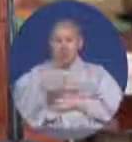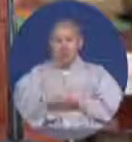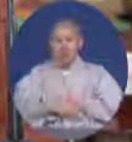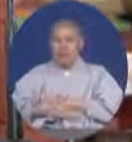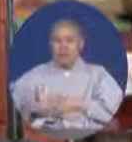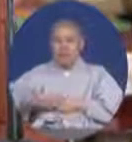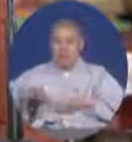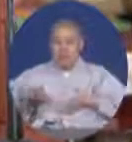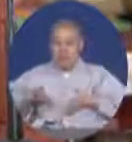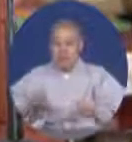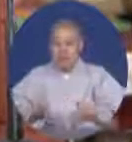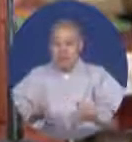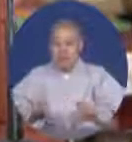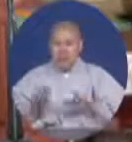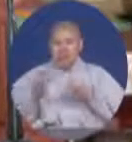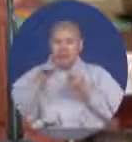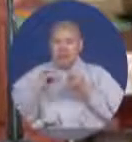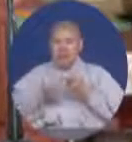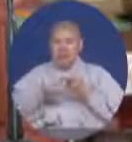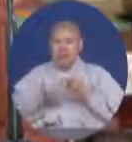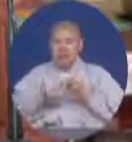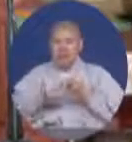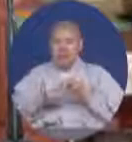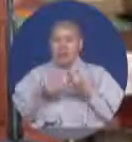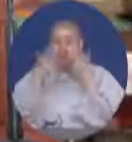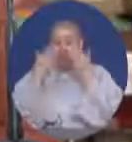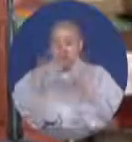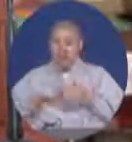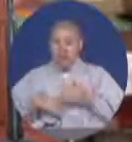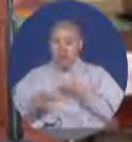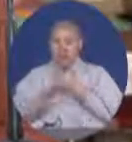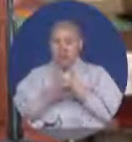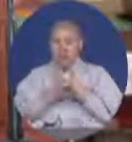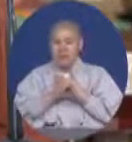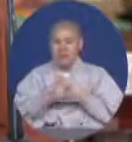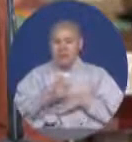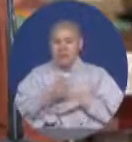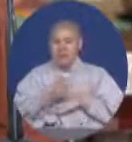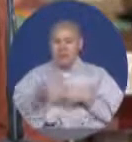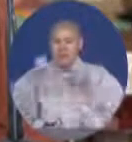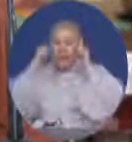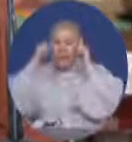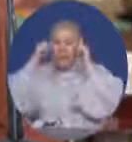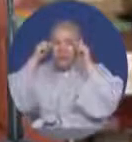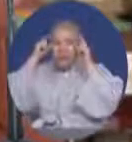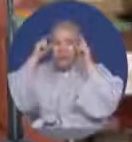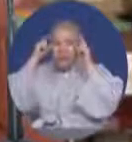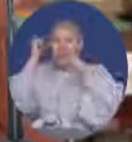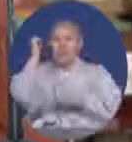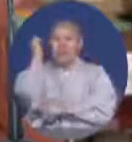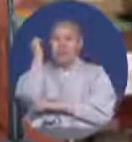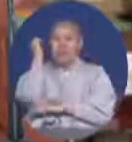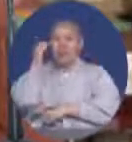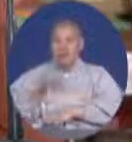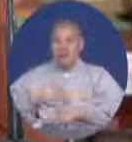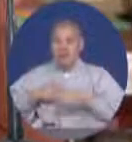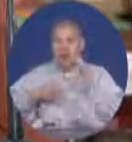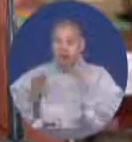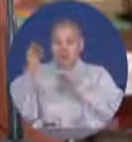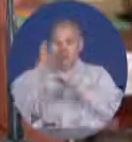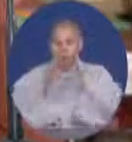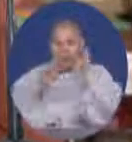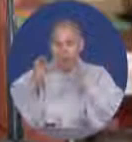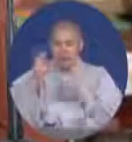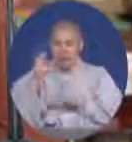몸이 남이 없다는 사실을 알면 그게 대해탈이고 그게 본화를 찾는 거예요. 그것이.